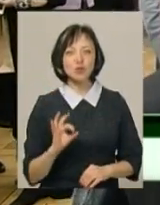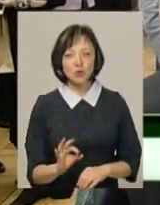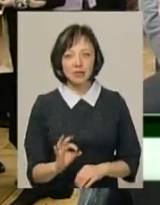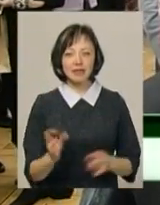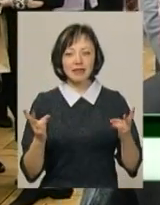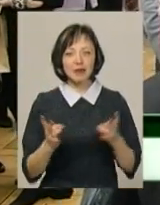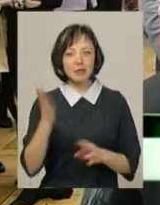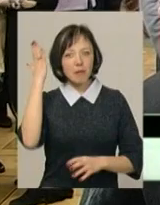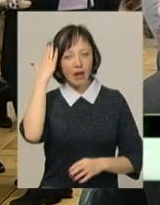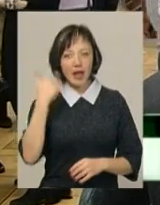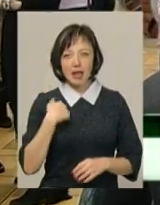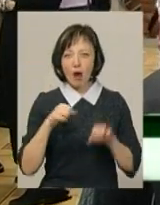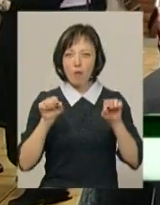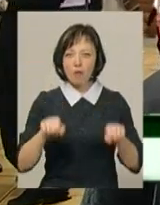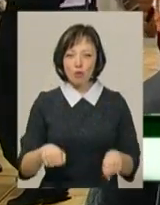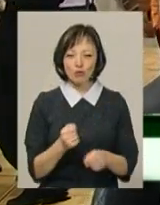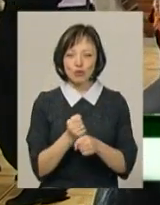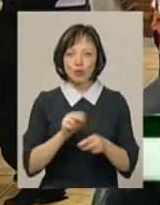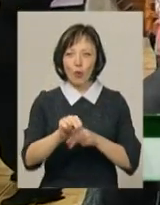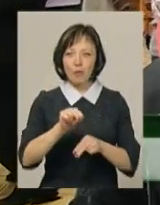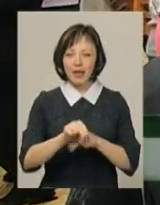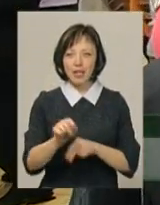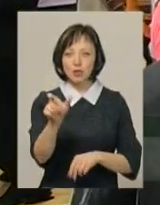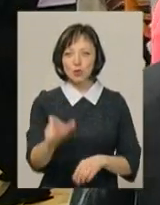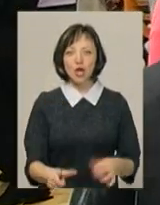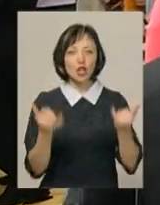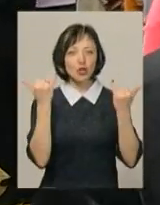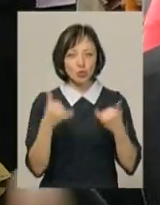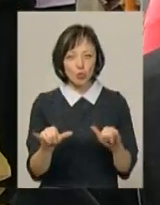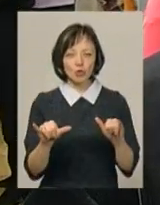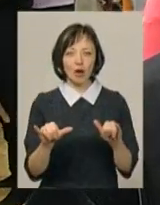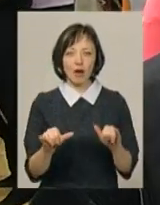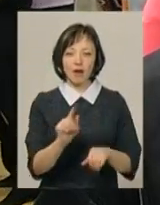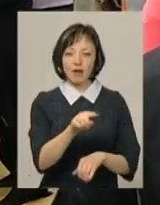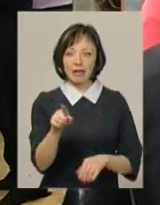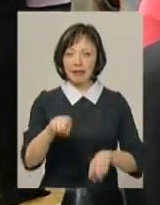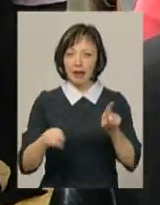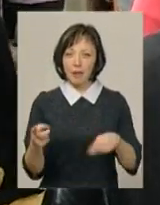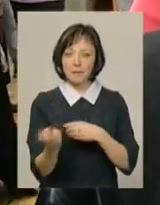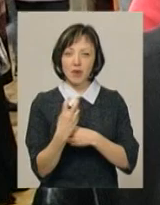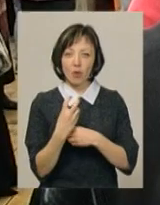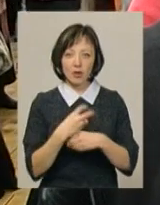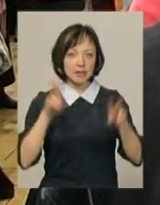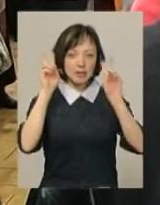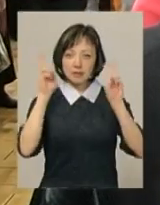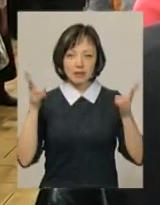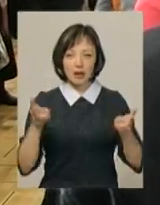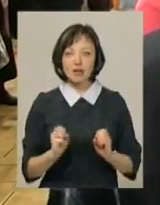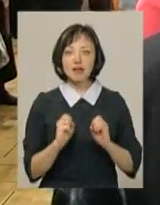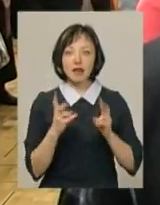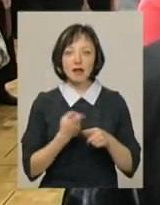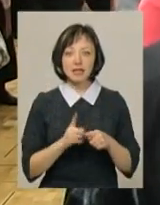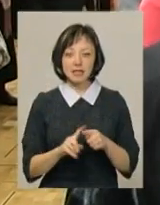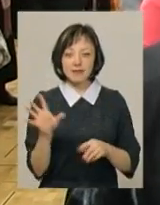10% здібна, бо я можу зробити з людини чудо. От вони є, деякі приходили, вони не знали, як це